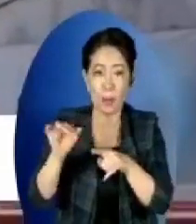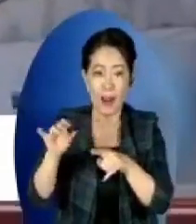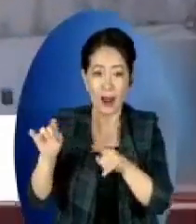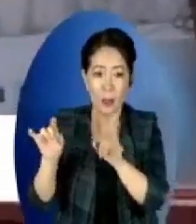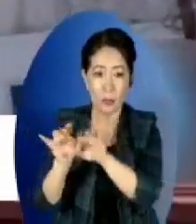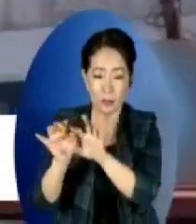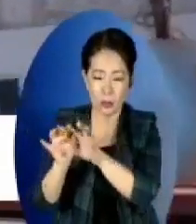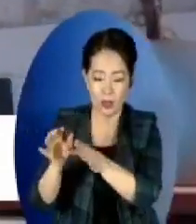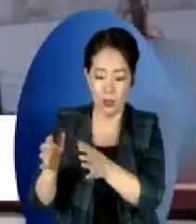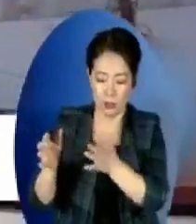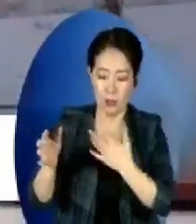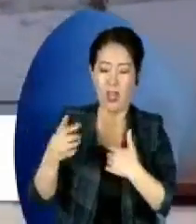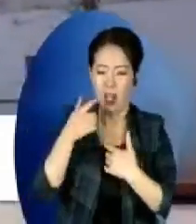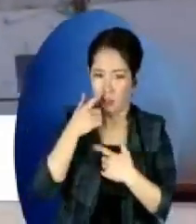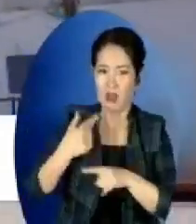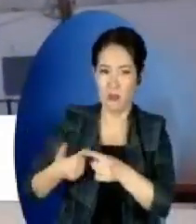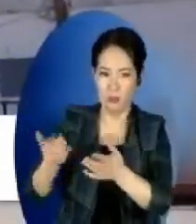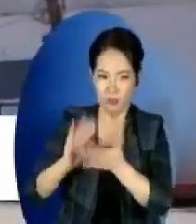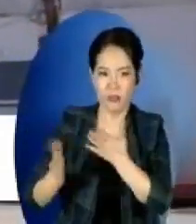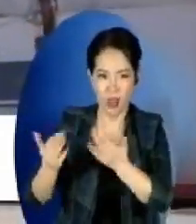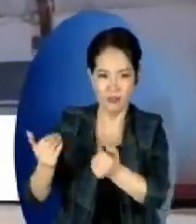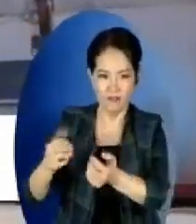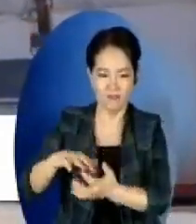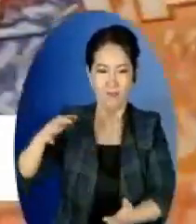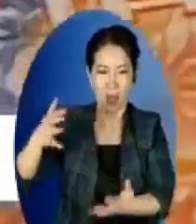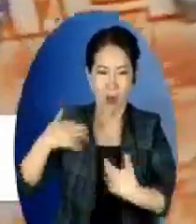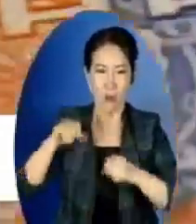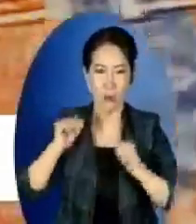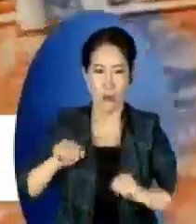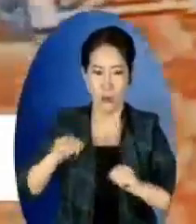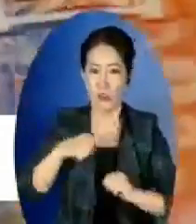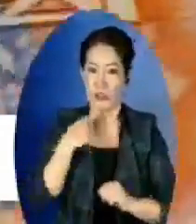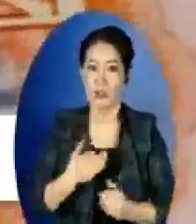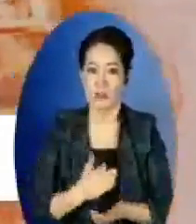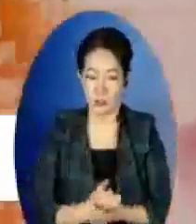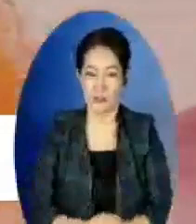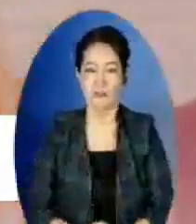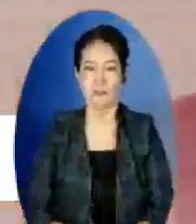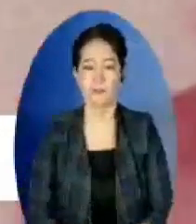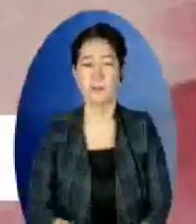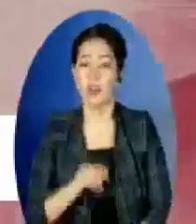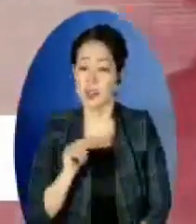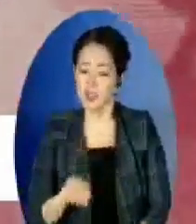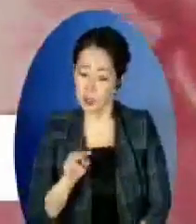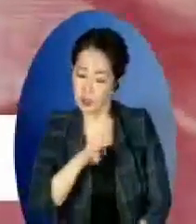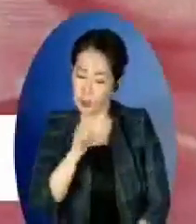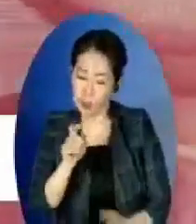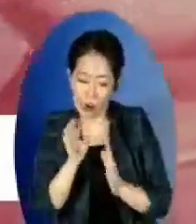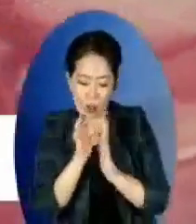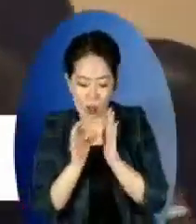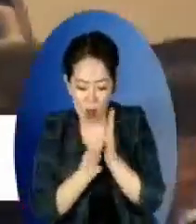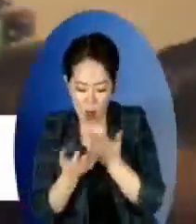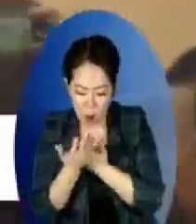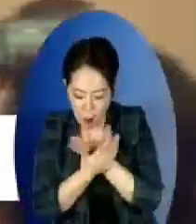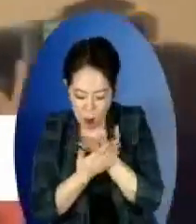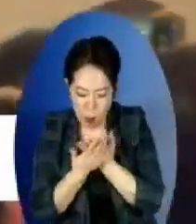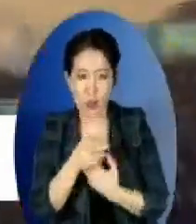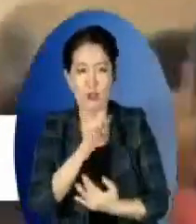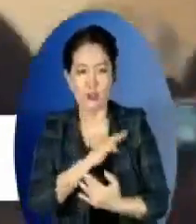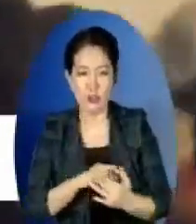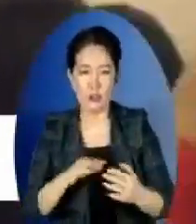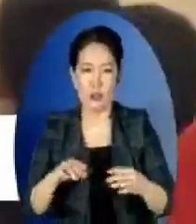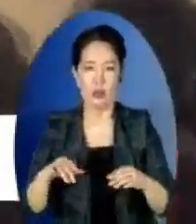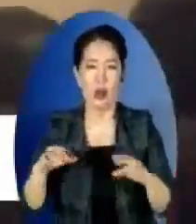авах хэмжээгээ хятадын тал нэмэгдүүлэхээр болж байгаа юм аа. За энэхүү түүхэн хилэлцээрт хүрэхийн тулд хоёр тал